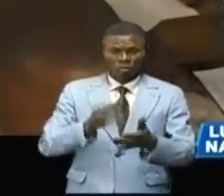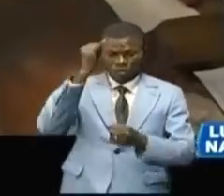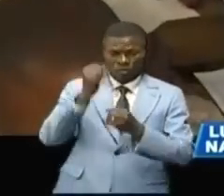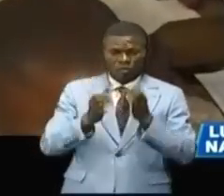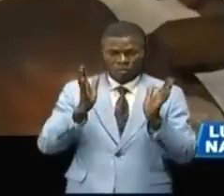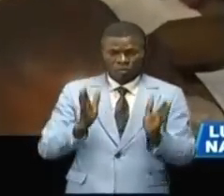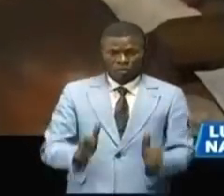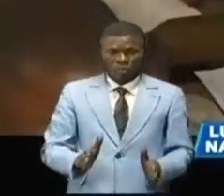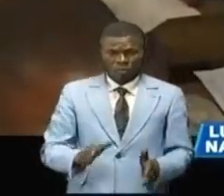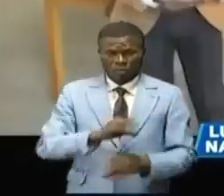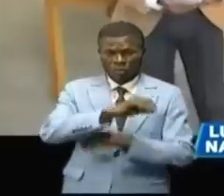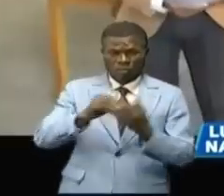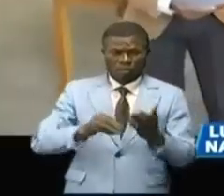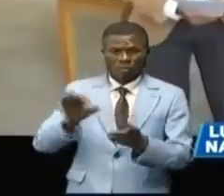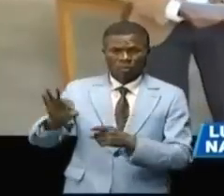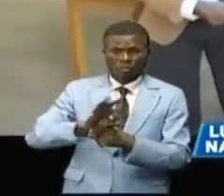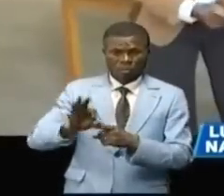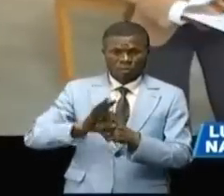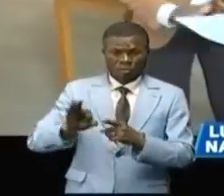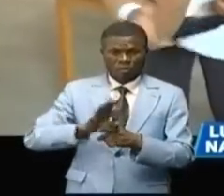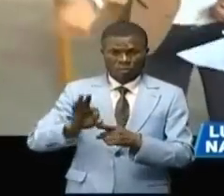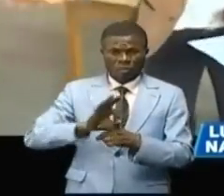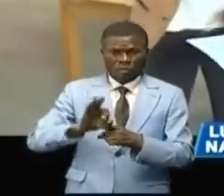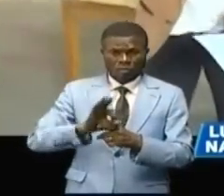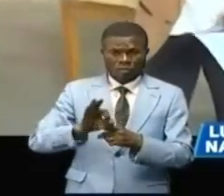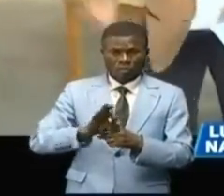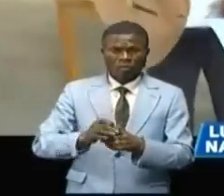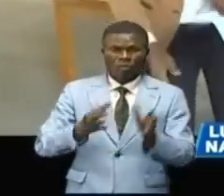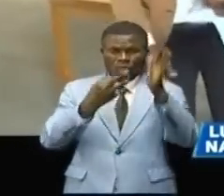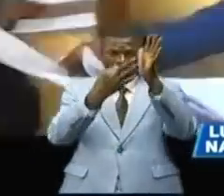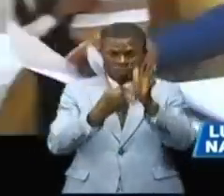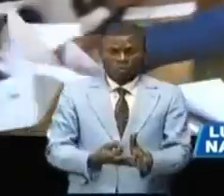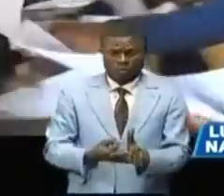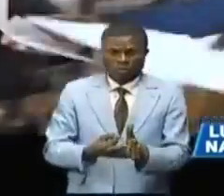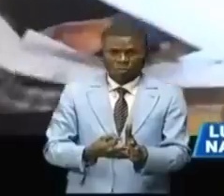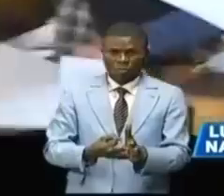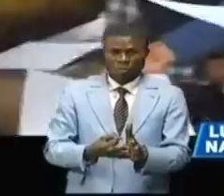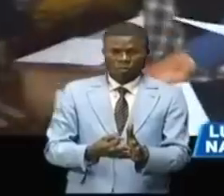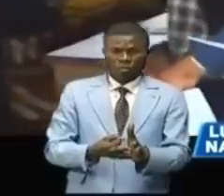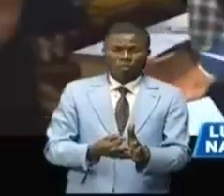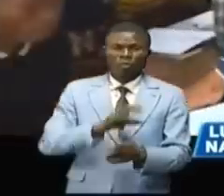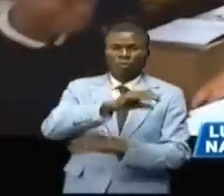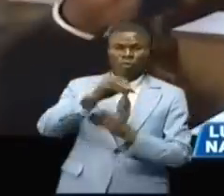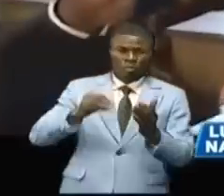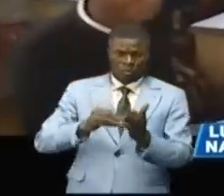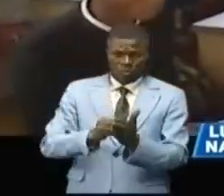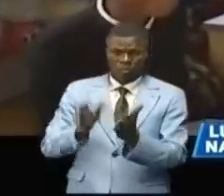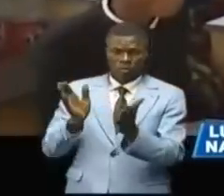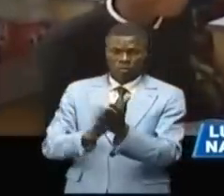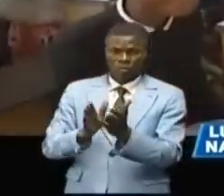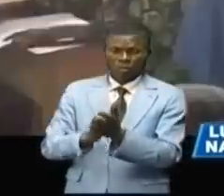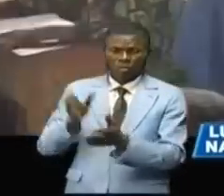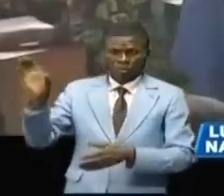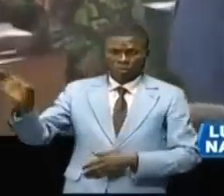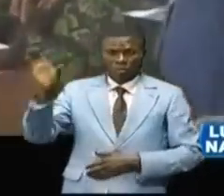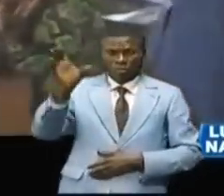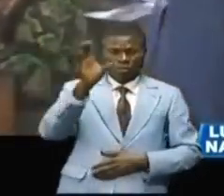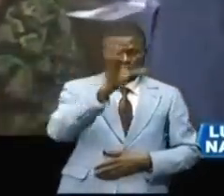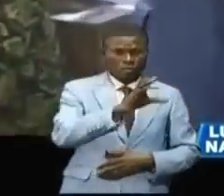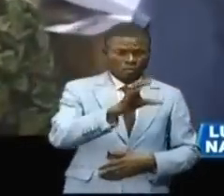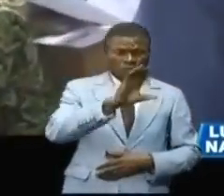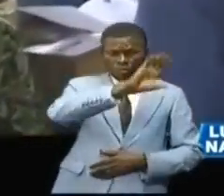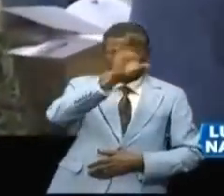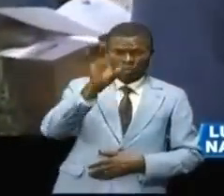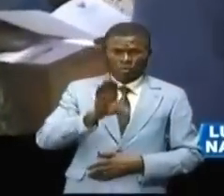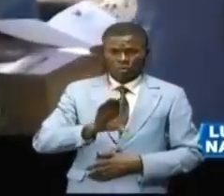des centres de formation professionnelle et 8 centres de passation pour les écoles du cycle professionnel communément